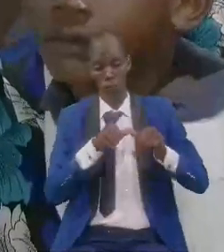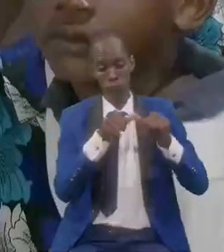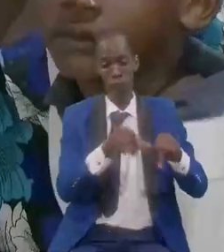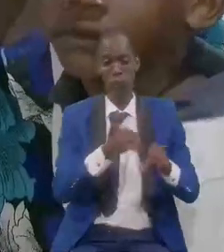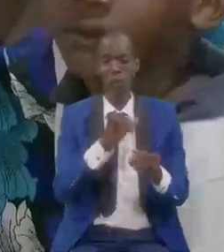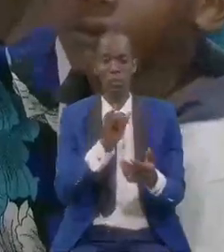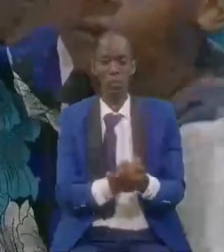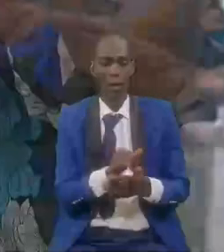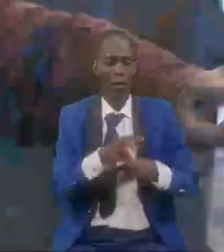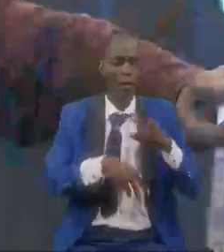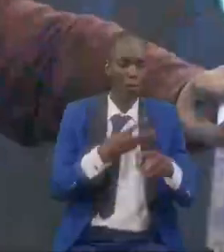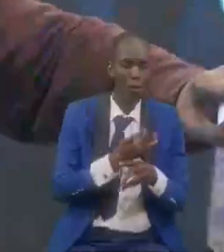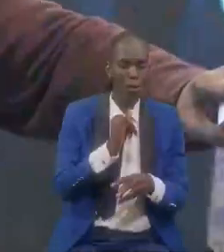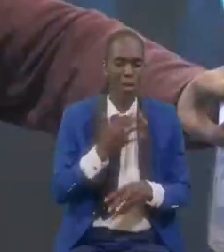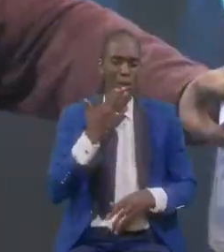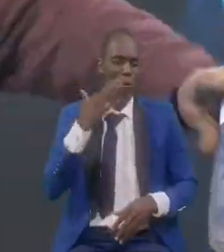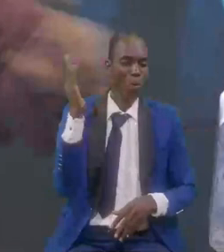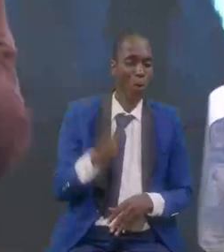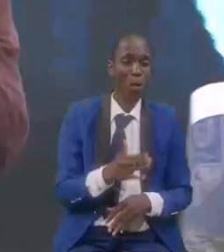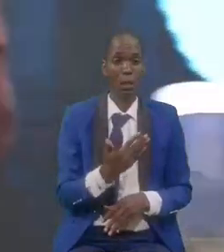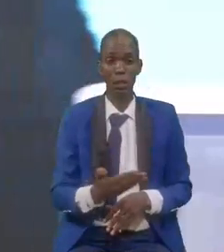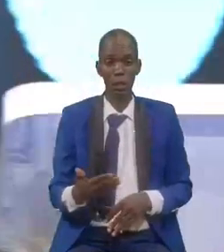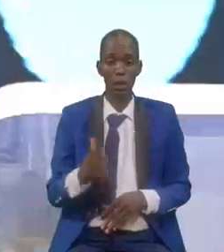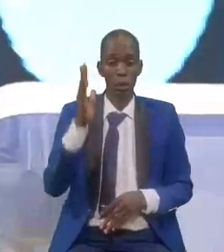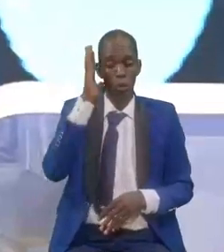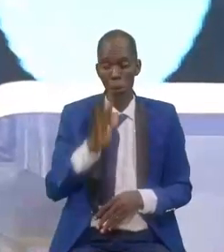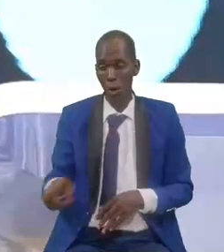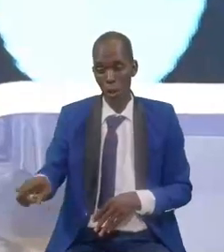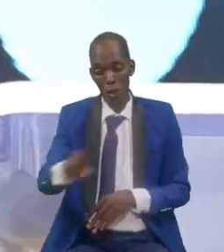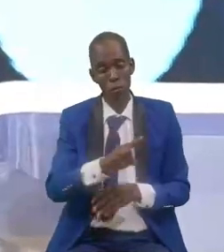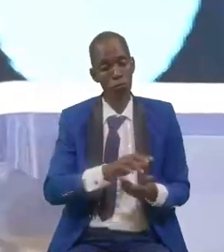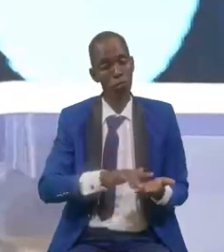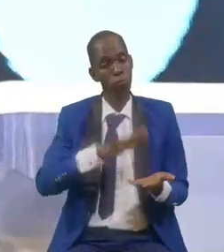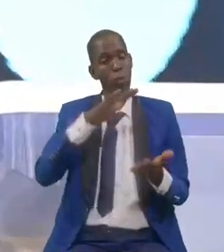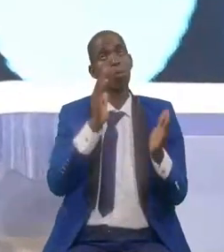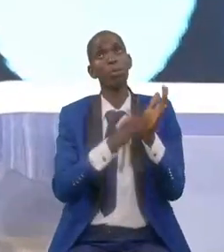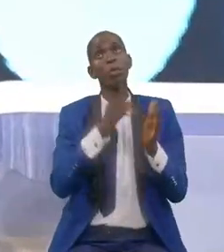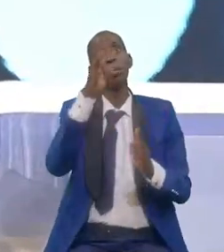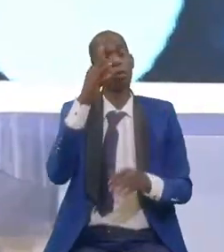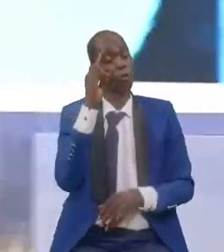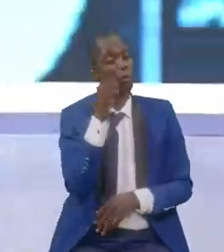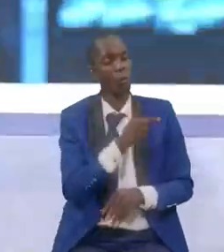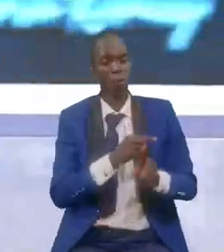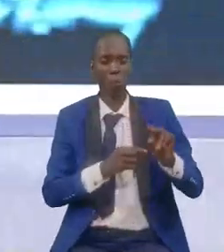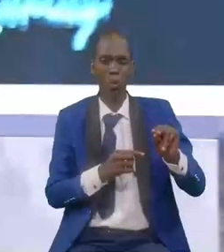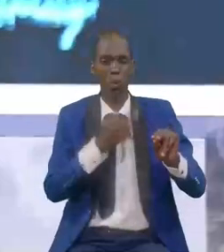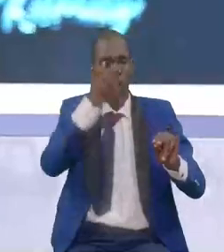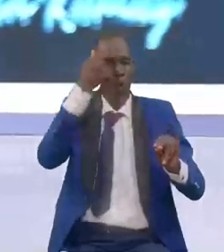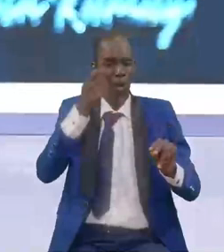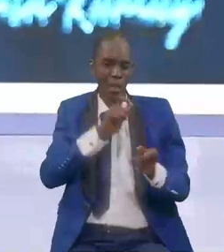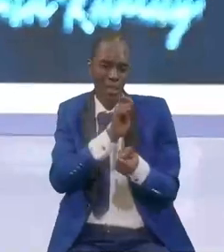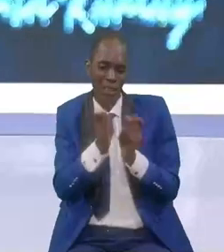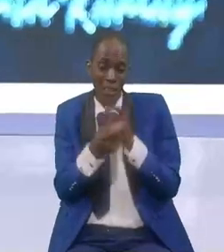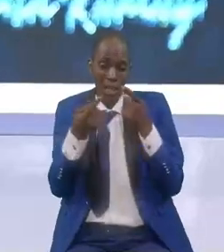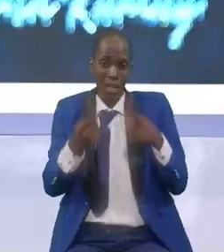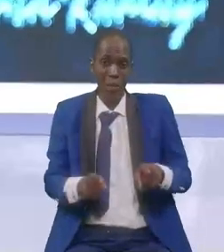cette sensualité, dans cette méchanceté, les gens ne vont pas glorifier Dieu en lui. Un changement a eu lieu. Une transformation a eu lieu.